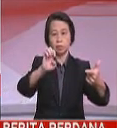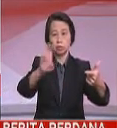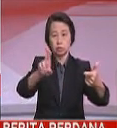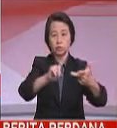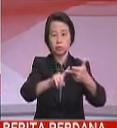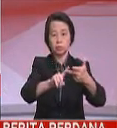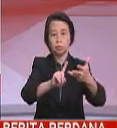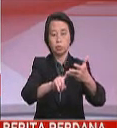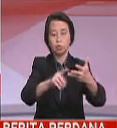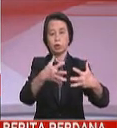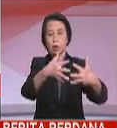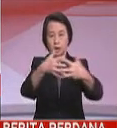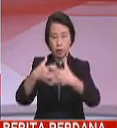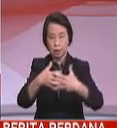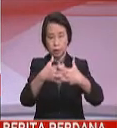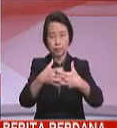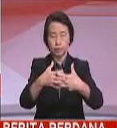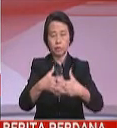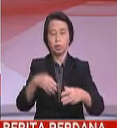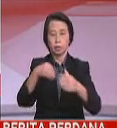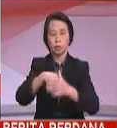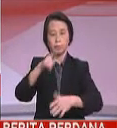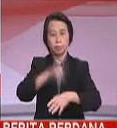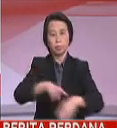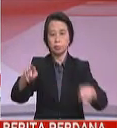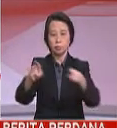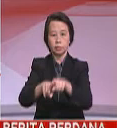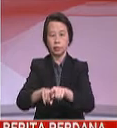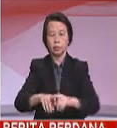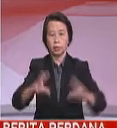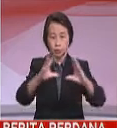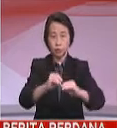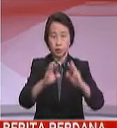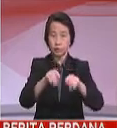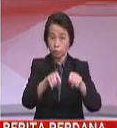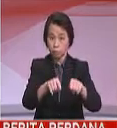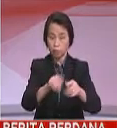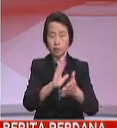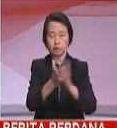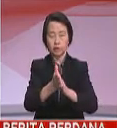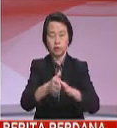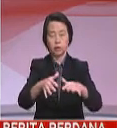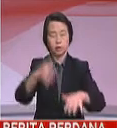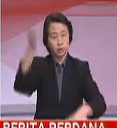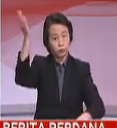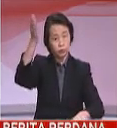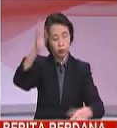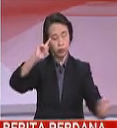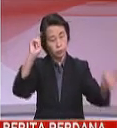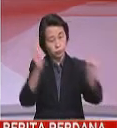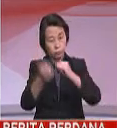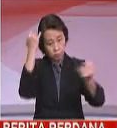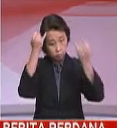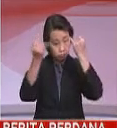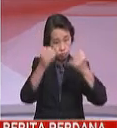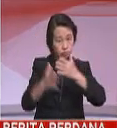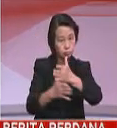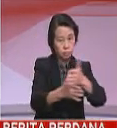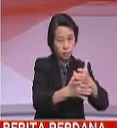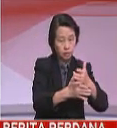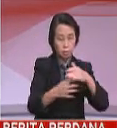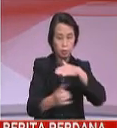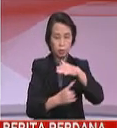Eropah dan juga Amerika Syarikat. Dalam masa yang sama, mesyuarat ini juga menjadi forum bagi pertukaran pandangan dan